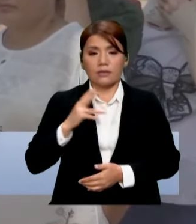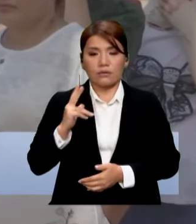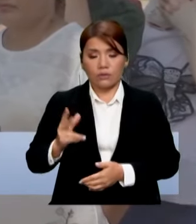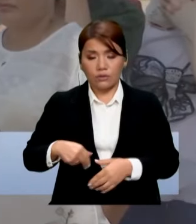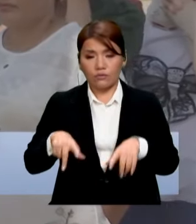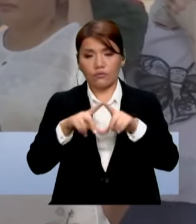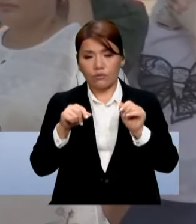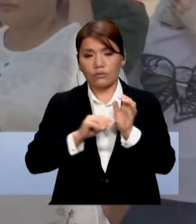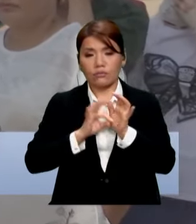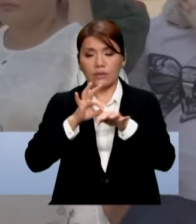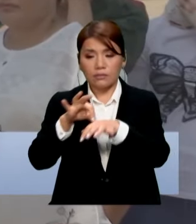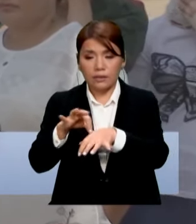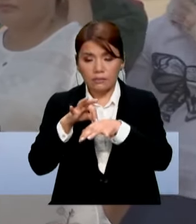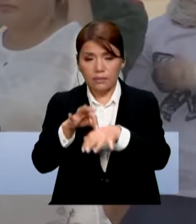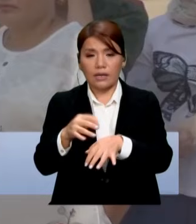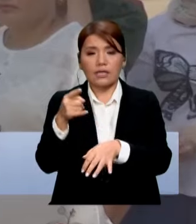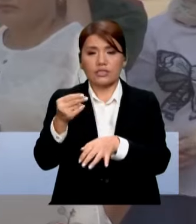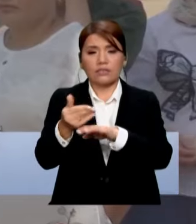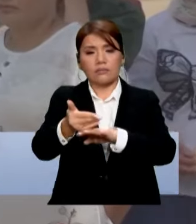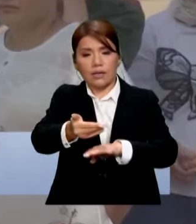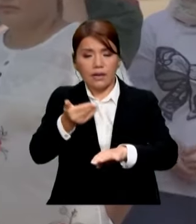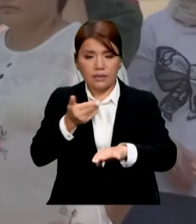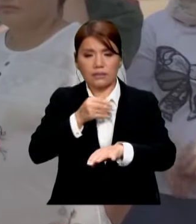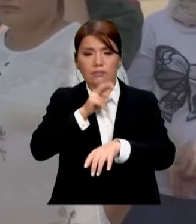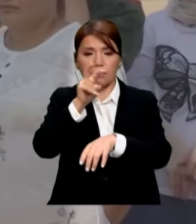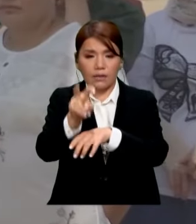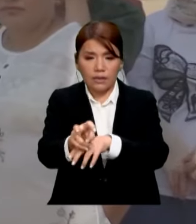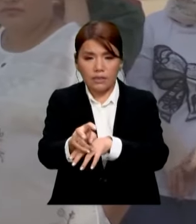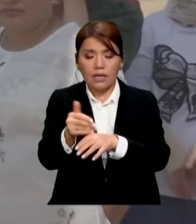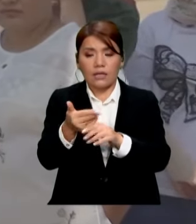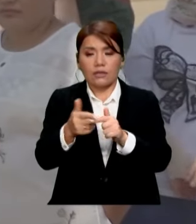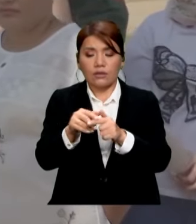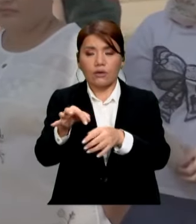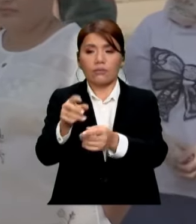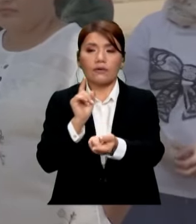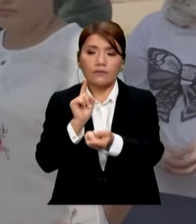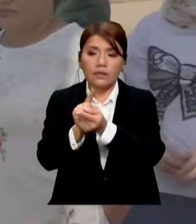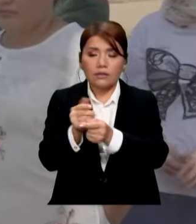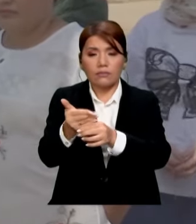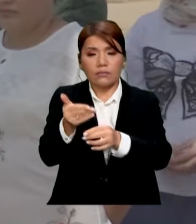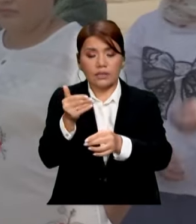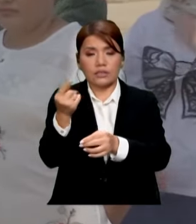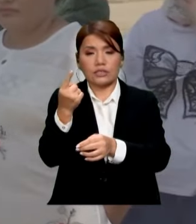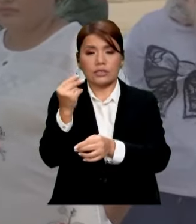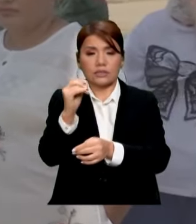Қызым сабаққа жіберу үшін бір сағат алдын шығуым керек. Бір сағат алдын күтіп алуым керек.